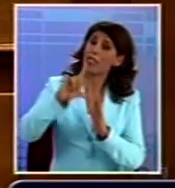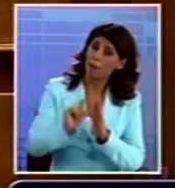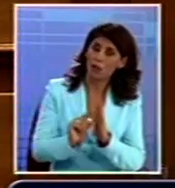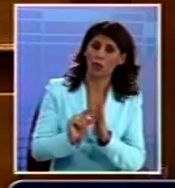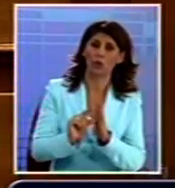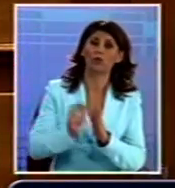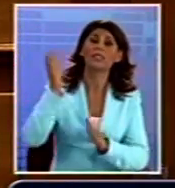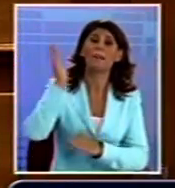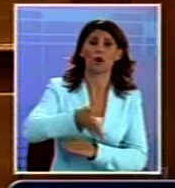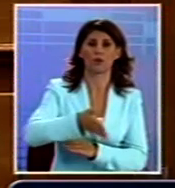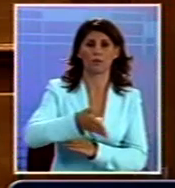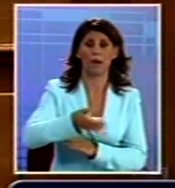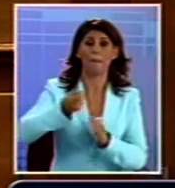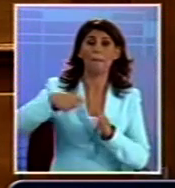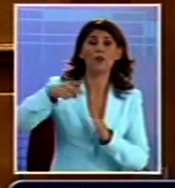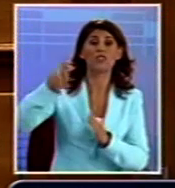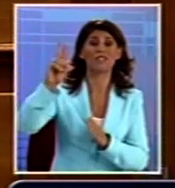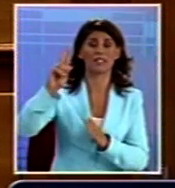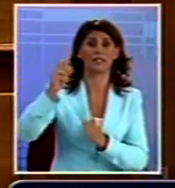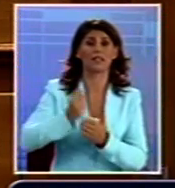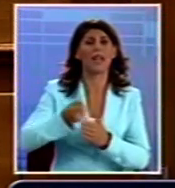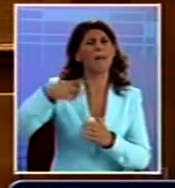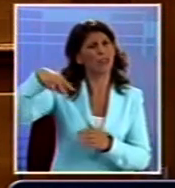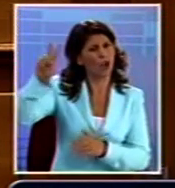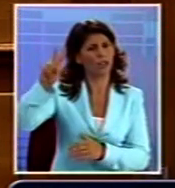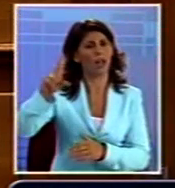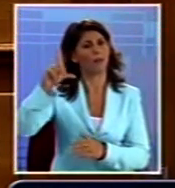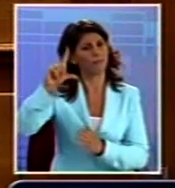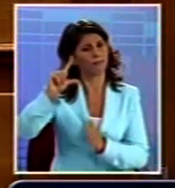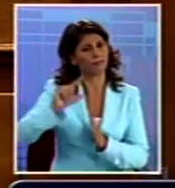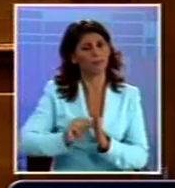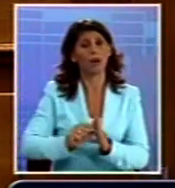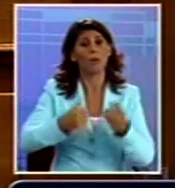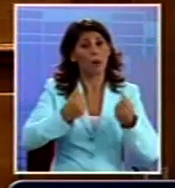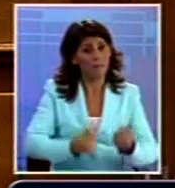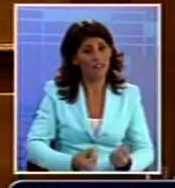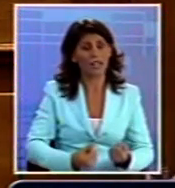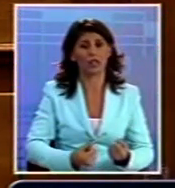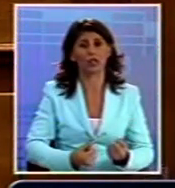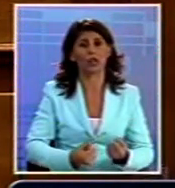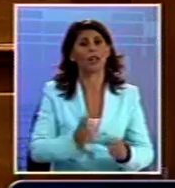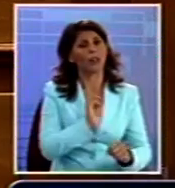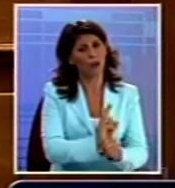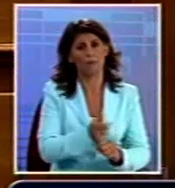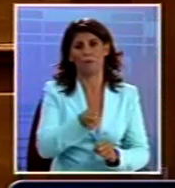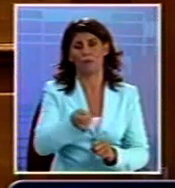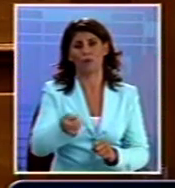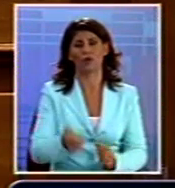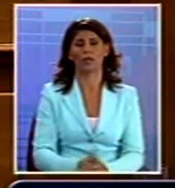θα μειωθούν τα πρόστιμα, οι προσαυξήσεις και τα επιτόκια με τα οποία επιβαρύνονται για το υπόλοιπο της οφειλής